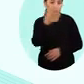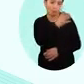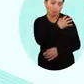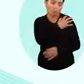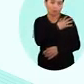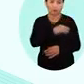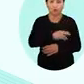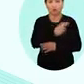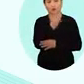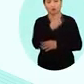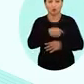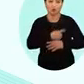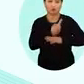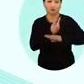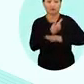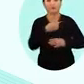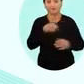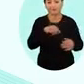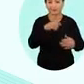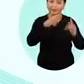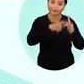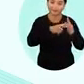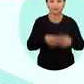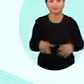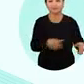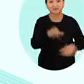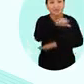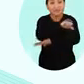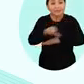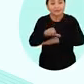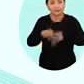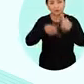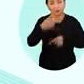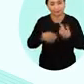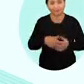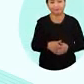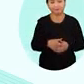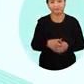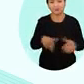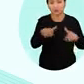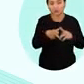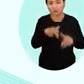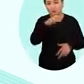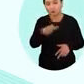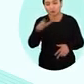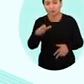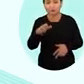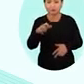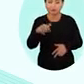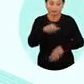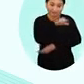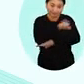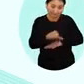юм ивж өндөрлөн хөвтөх. Кесар хагалгааны тухай. Хөгжлийн бэрхшээлтэй зарим эмэгтэйчүүд дараах